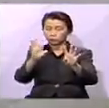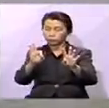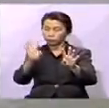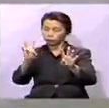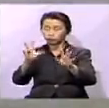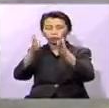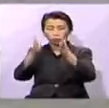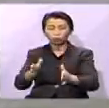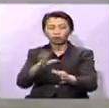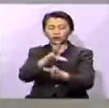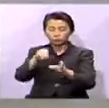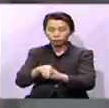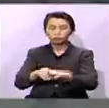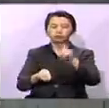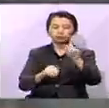4,197 orang, melibatkan